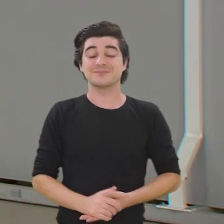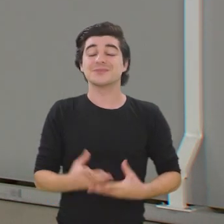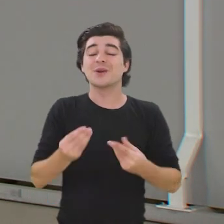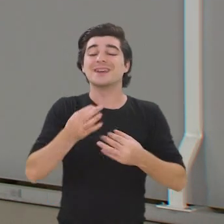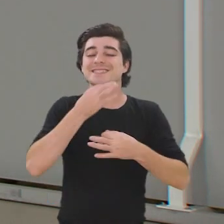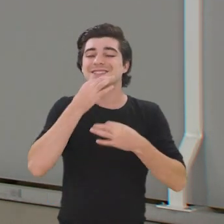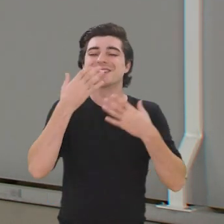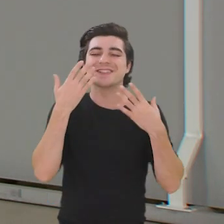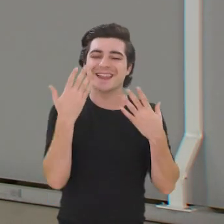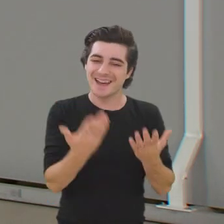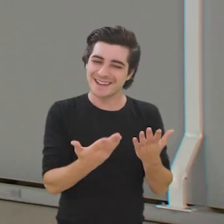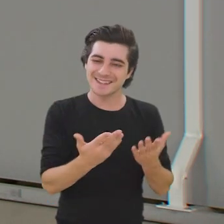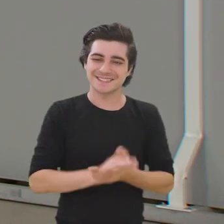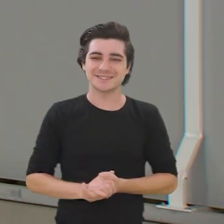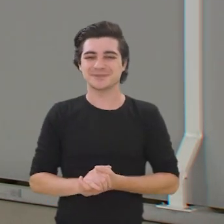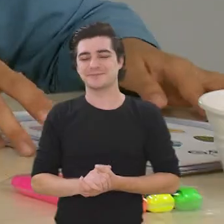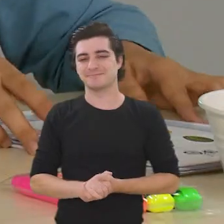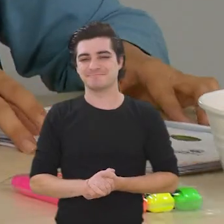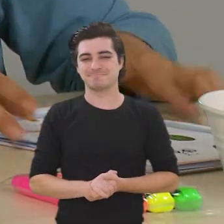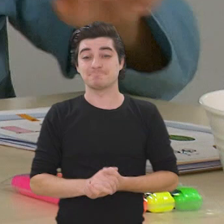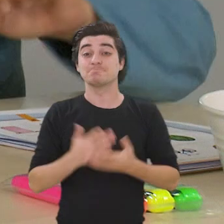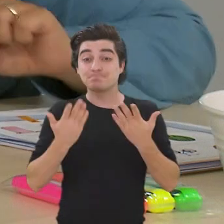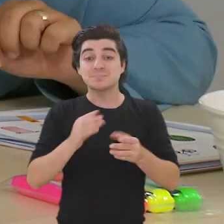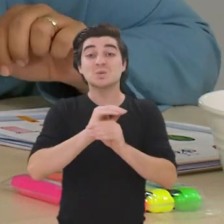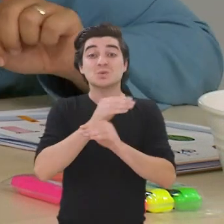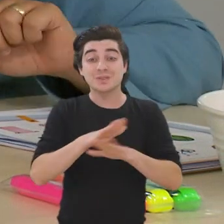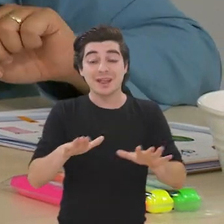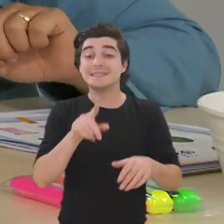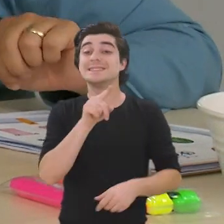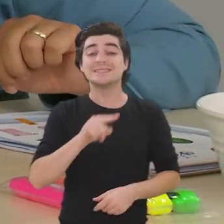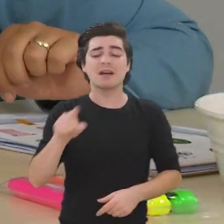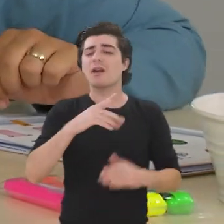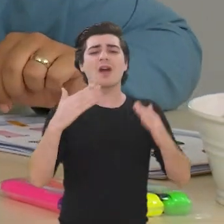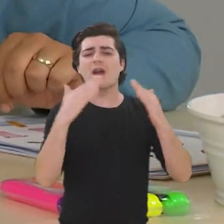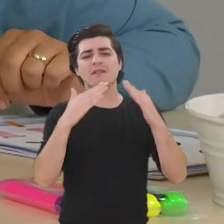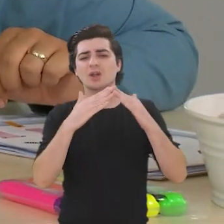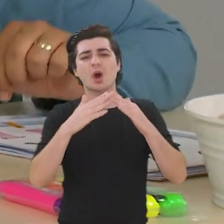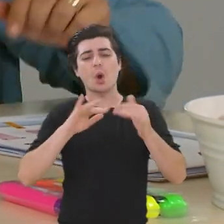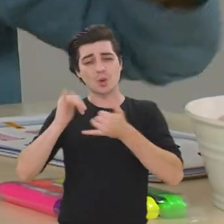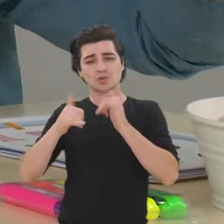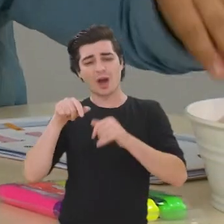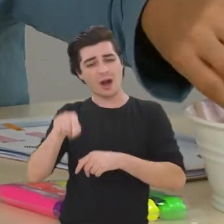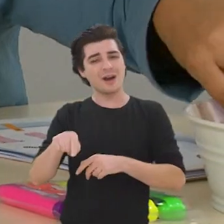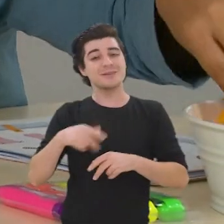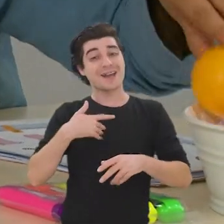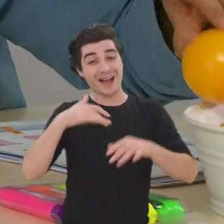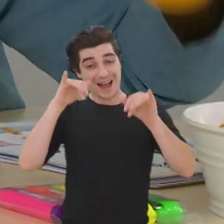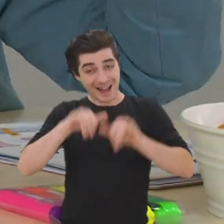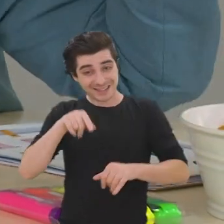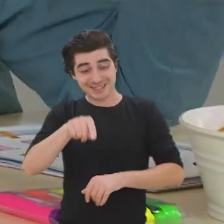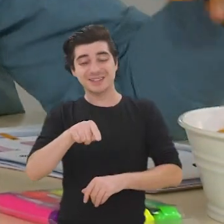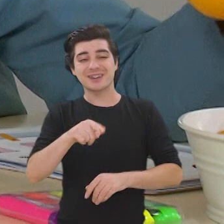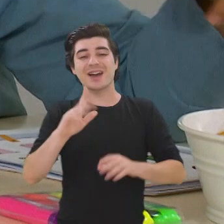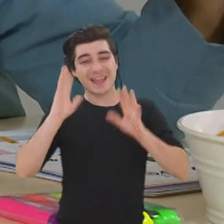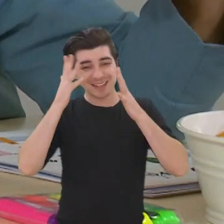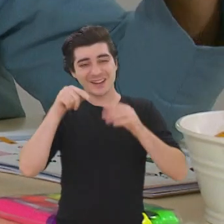Çok teşekkürler. Evet çocuklar, sizler de evinizdeki oyuncaklarınızla bizim yapmış